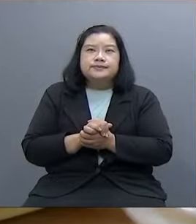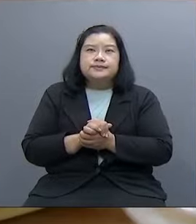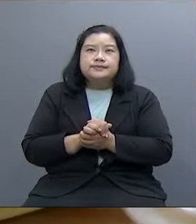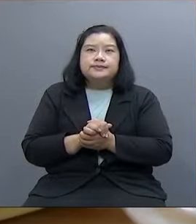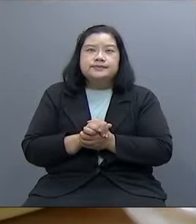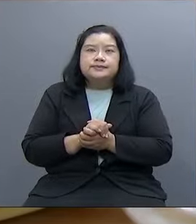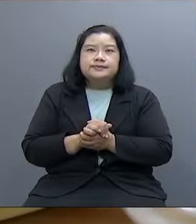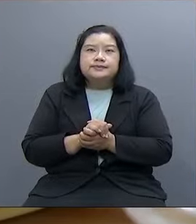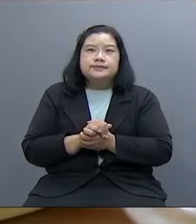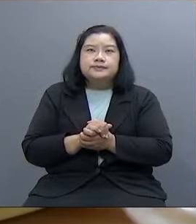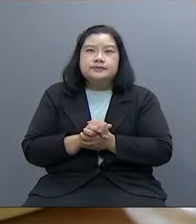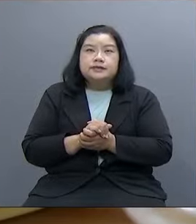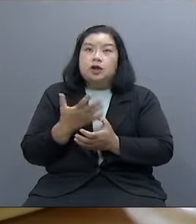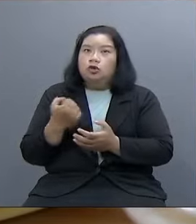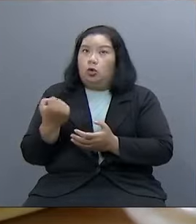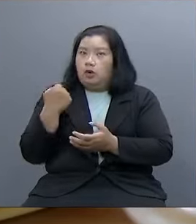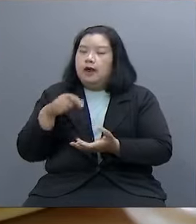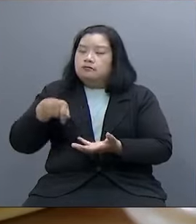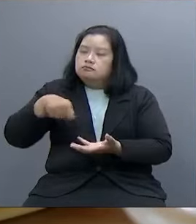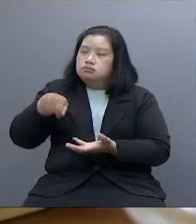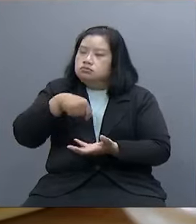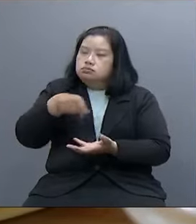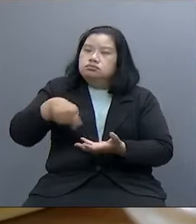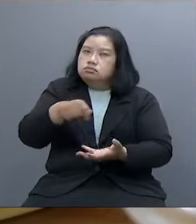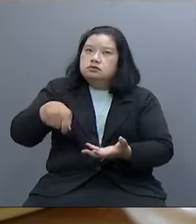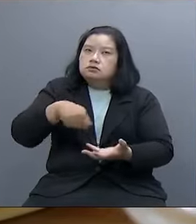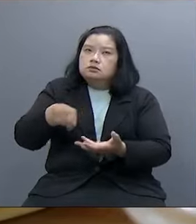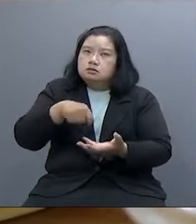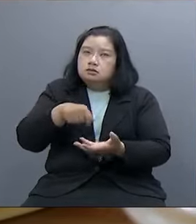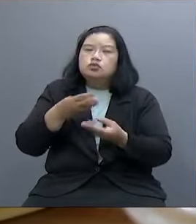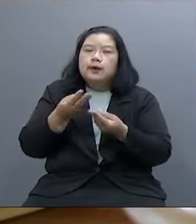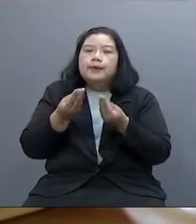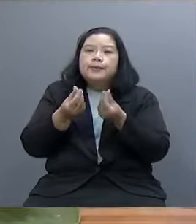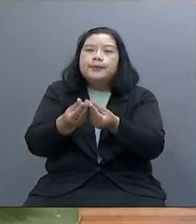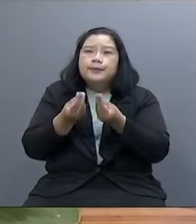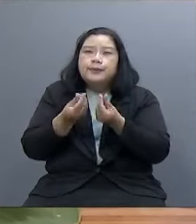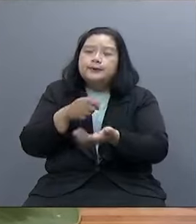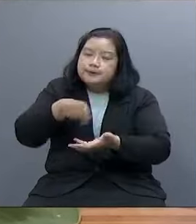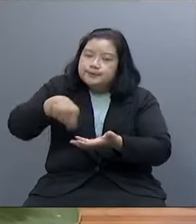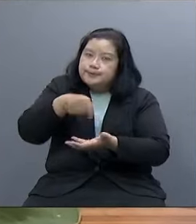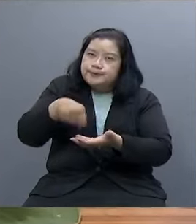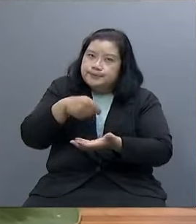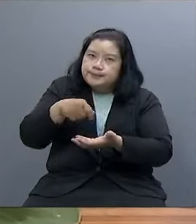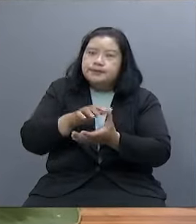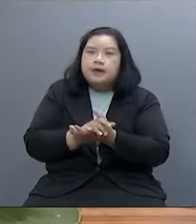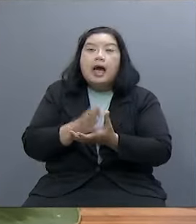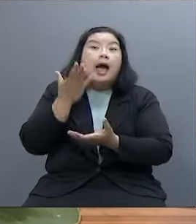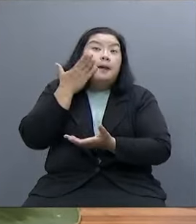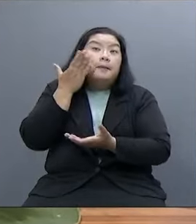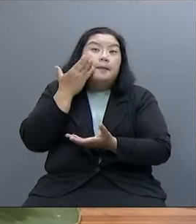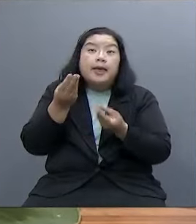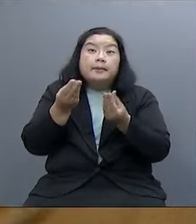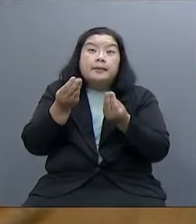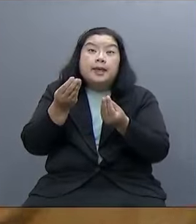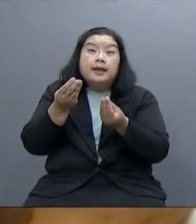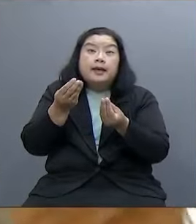ช่วงนี้คนแรงๆเลยนะคะจะทำให้ส่วนผสมเนียนนุ่มเข้ากันดีค่ะแล้วเติมแป้งมันลงไปประมาณ1ช้อนโต๊ะ